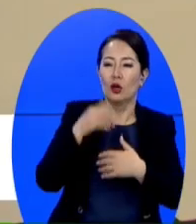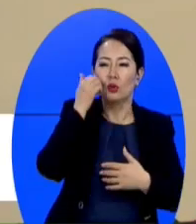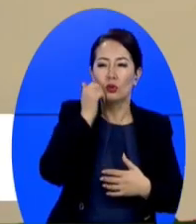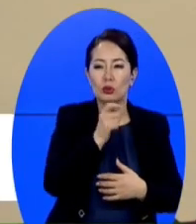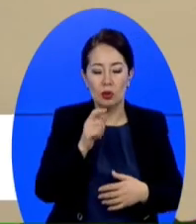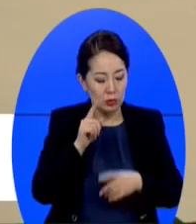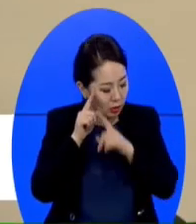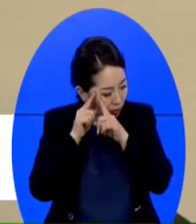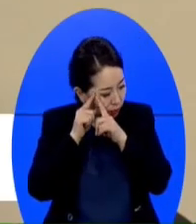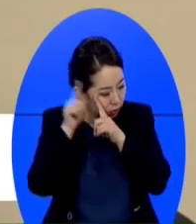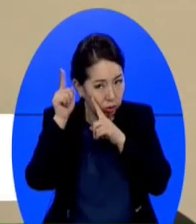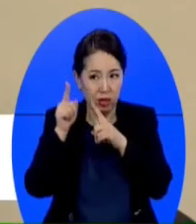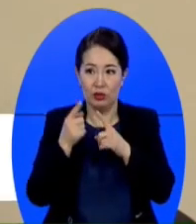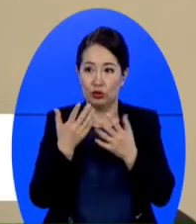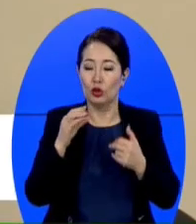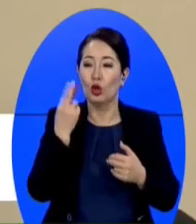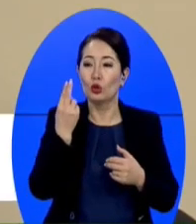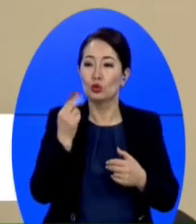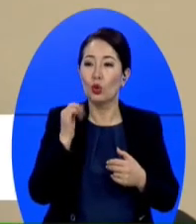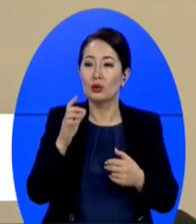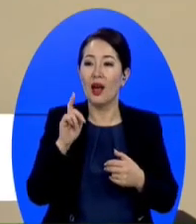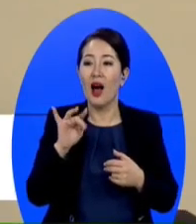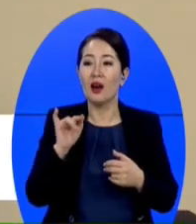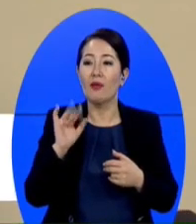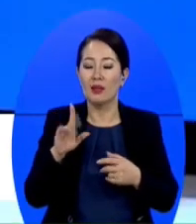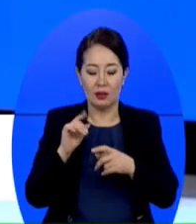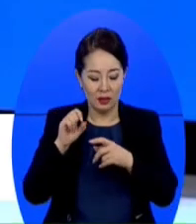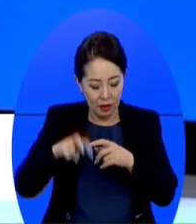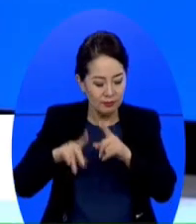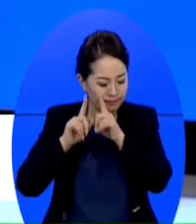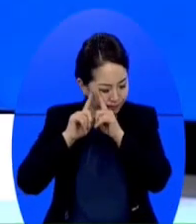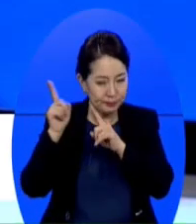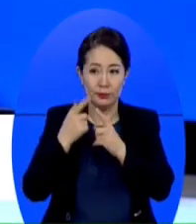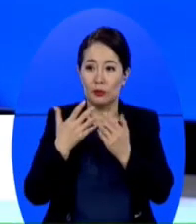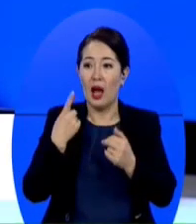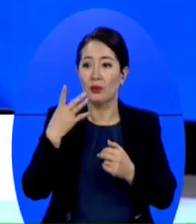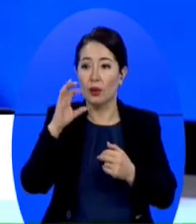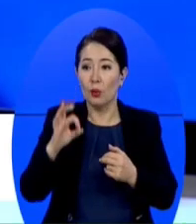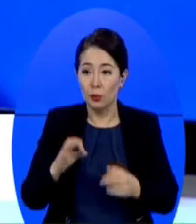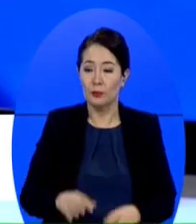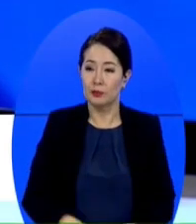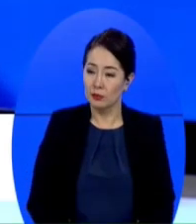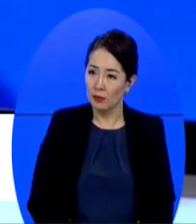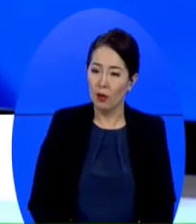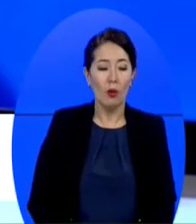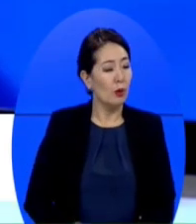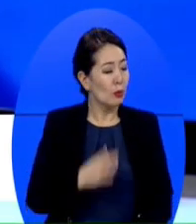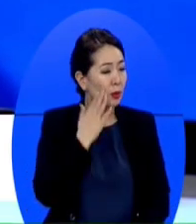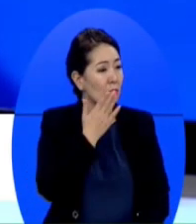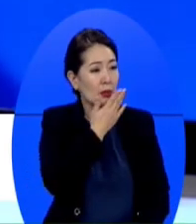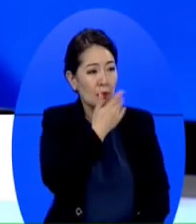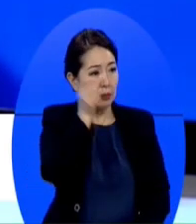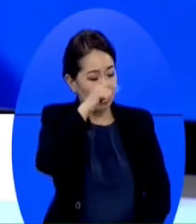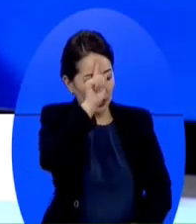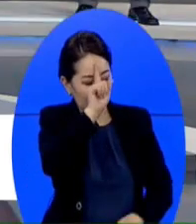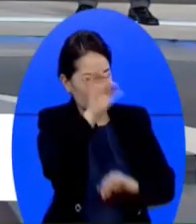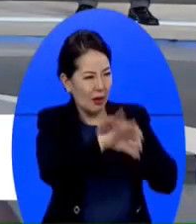цус арга дуудлага бол манай дуудлагын баг 15 орчим өөр нэмэгдэж явчихдаг. Тэгэхээр энэ цагаан сарын баяраар эмнэлгүүдийн ачаал ер нь нэмэгддэг байх